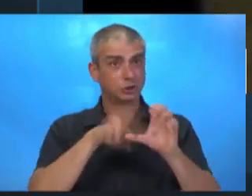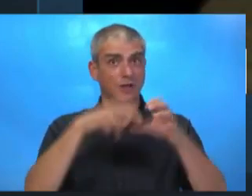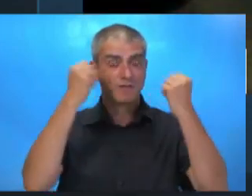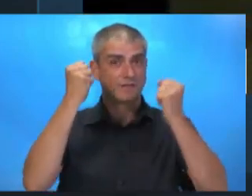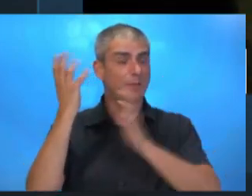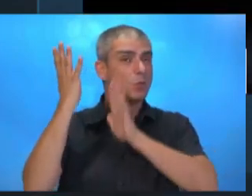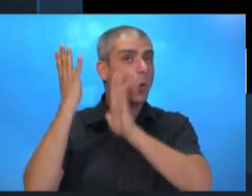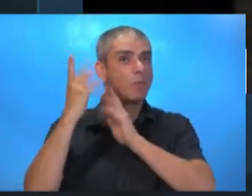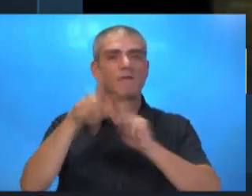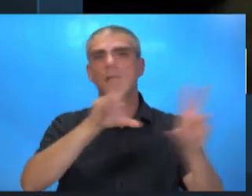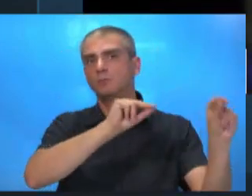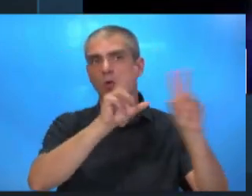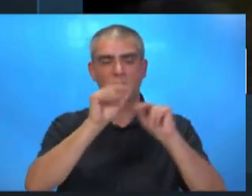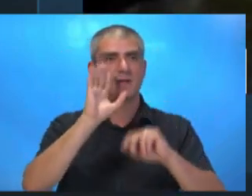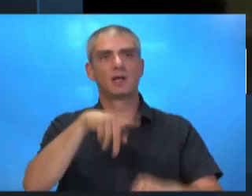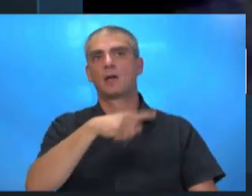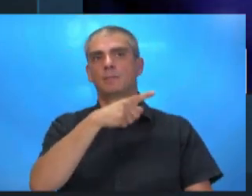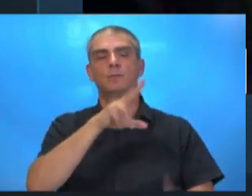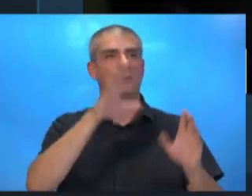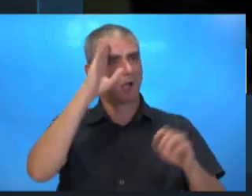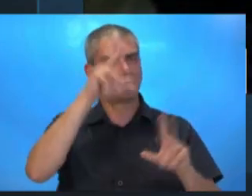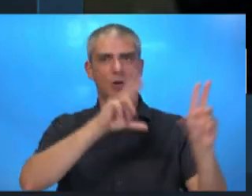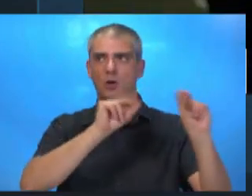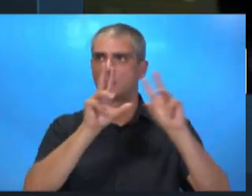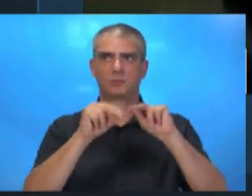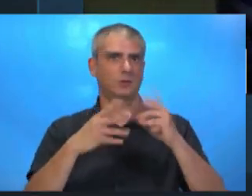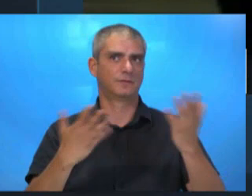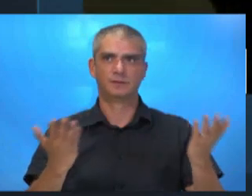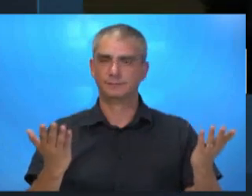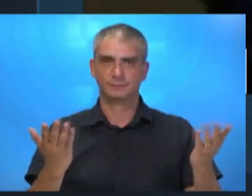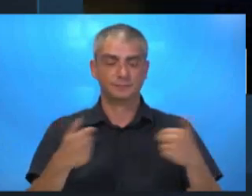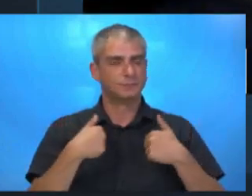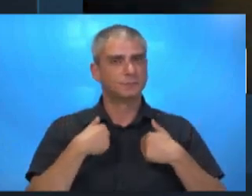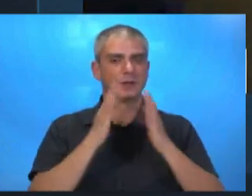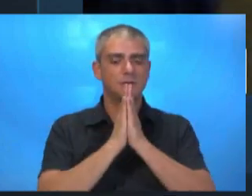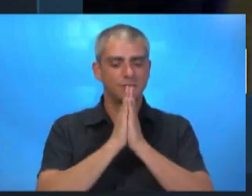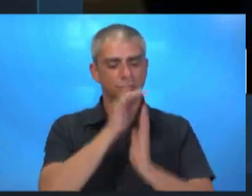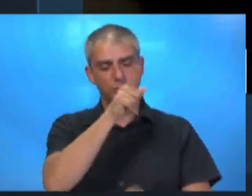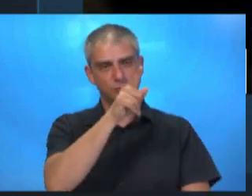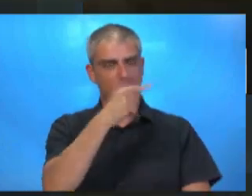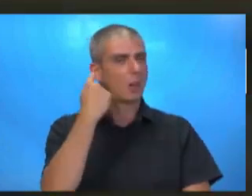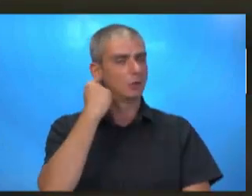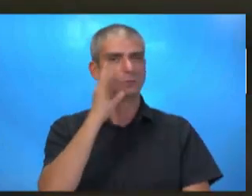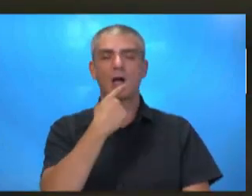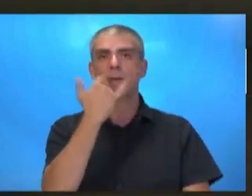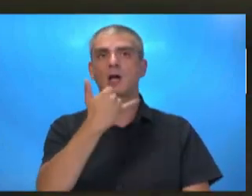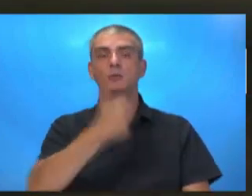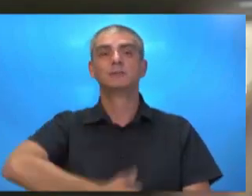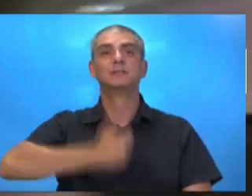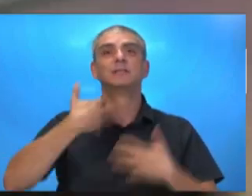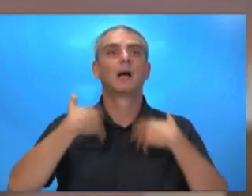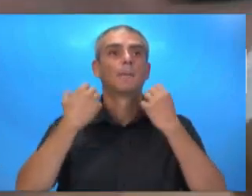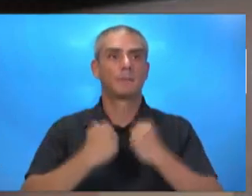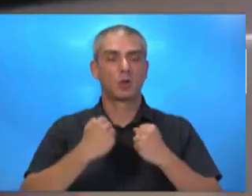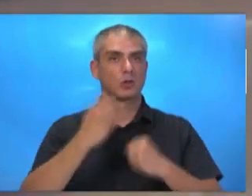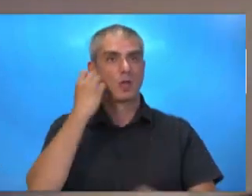דבר, גם פה בחיפה, אותו דבר. אני מבקש ממך לשמוע מה אמר היום שר הביטחון אביגדור